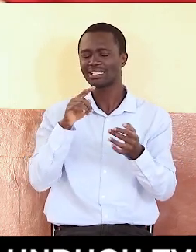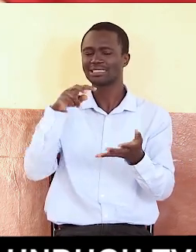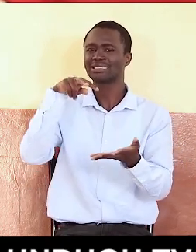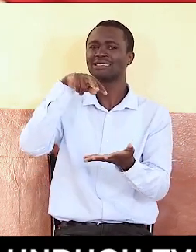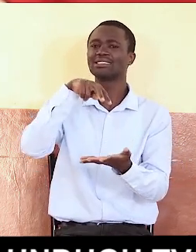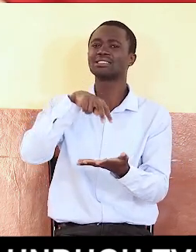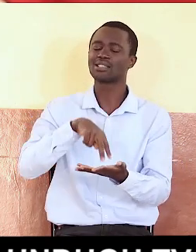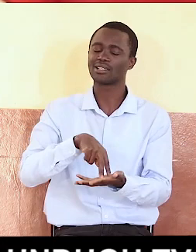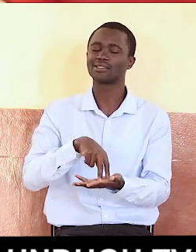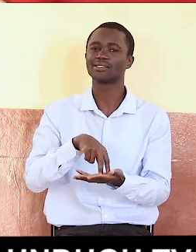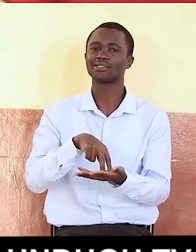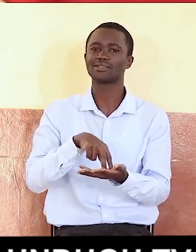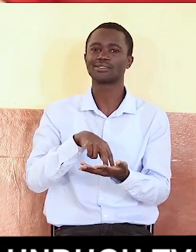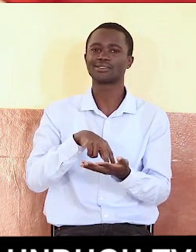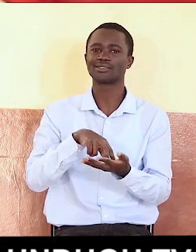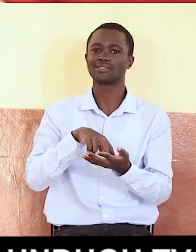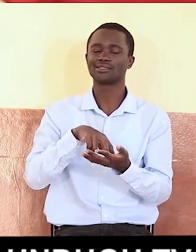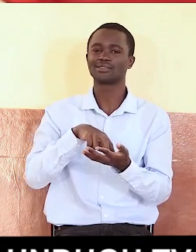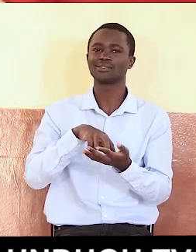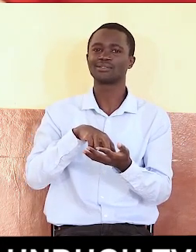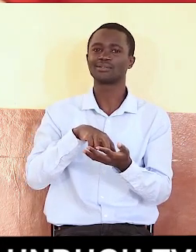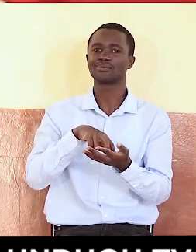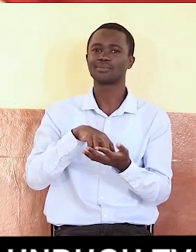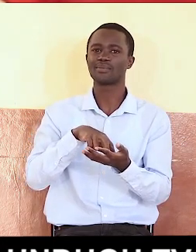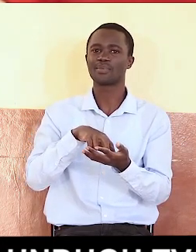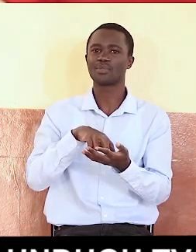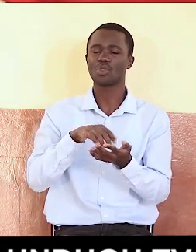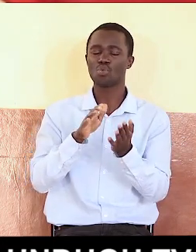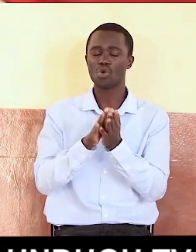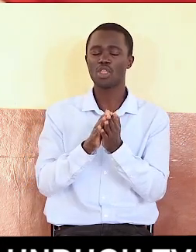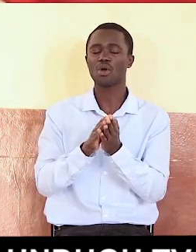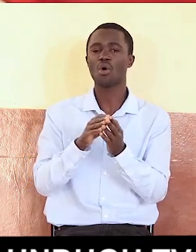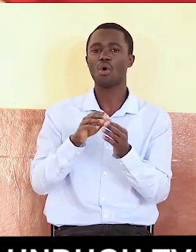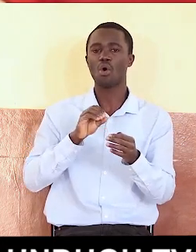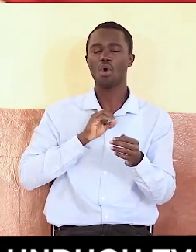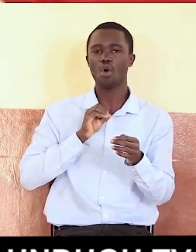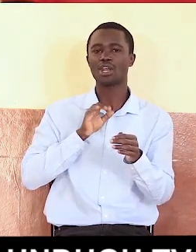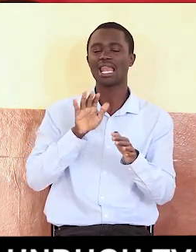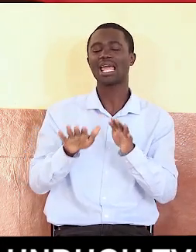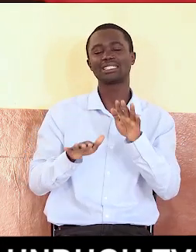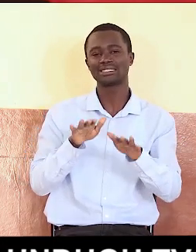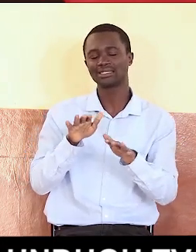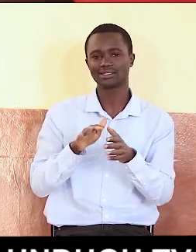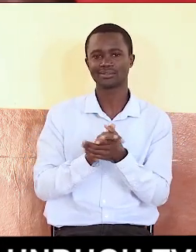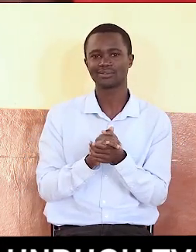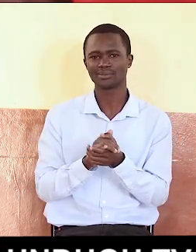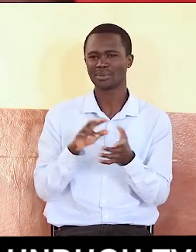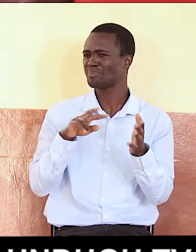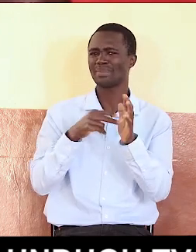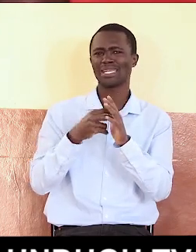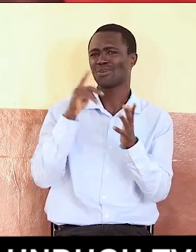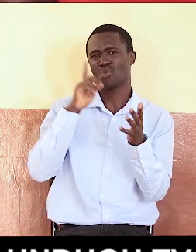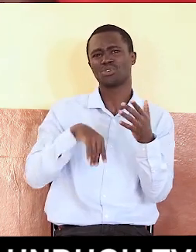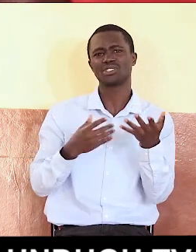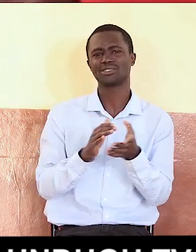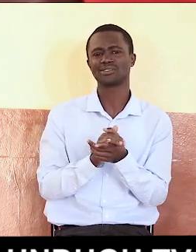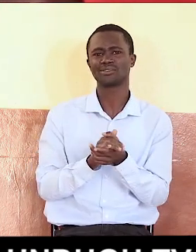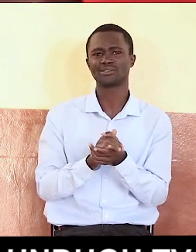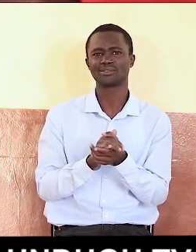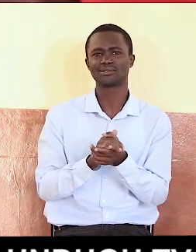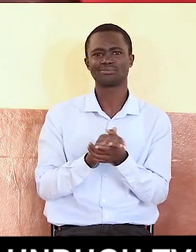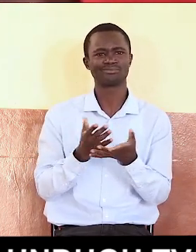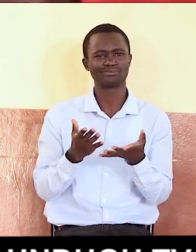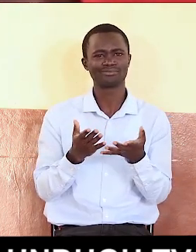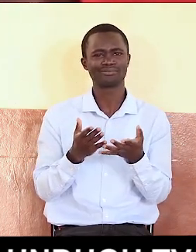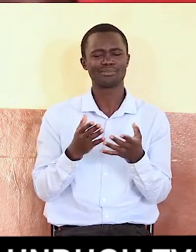lakini inuka usimame kwa miguu yako. Hiyo inamaanisha nini? Kwani mtu anasimama